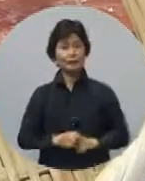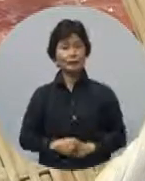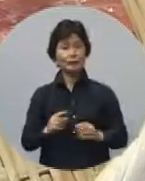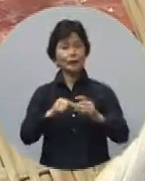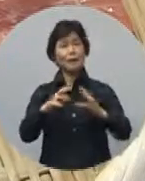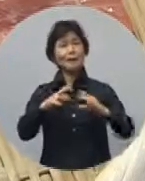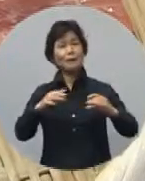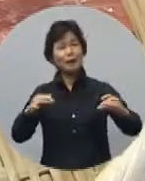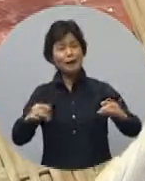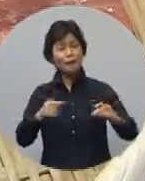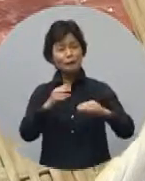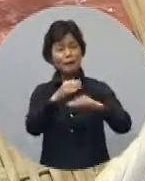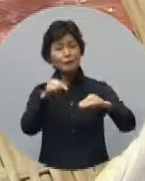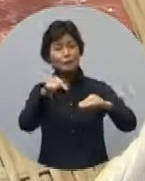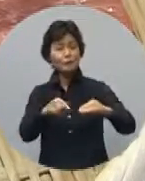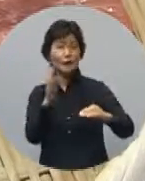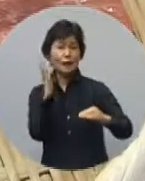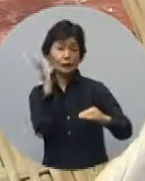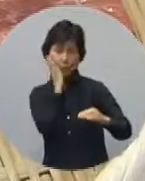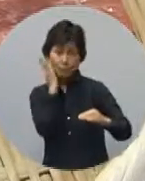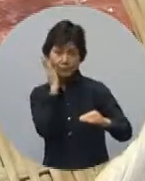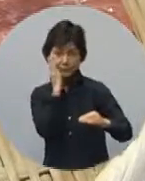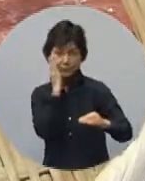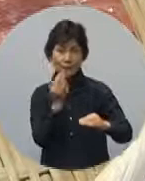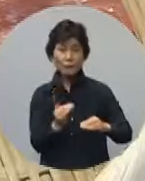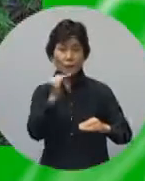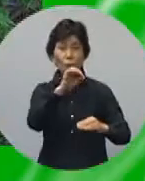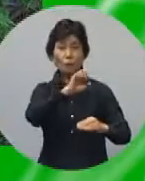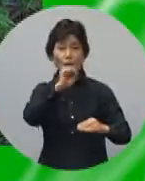くて肉自体に旨味のある高座豚です。